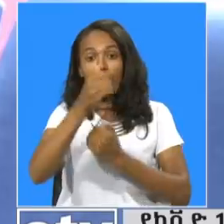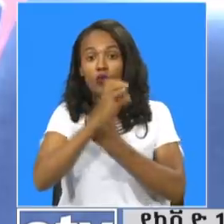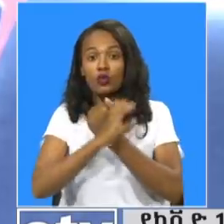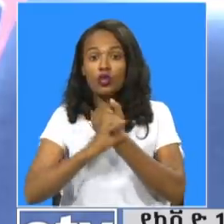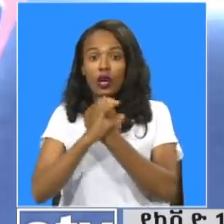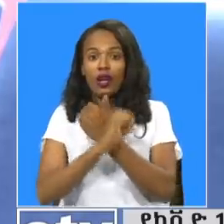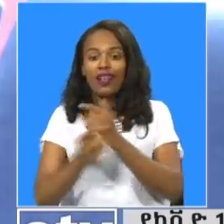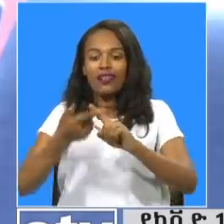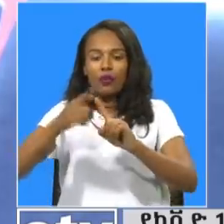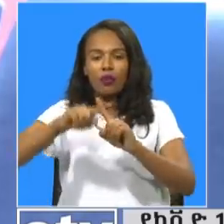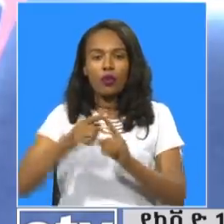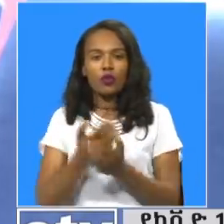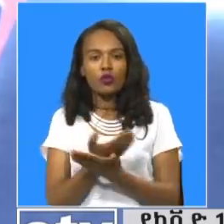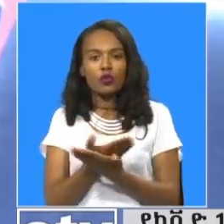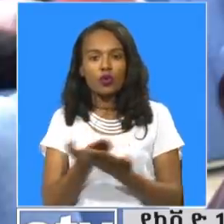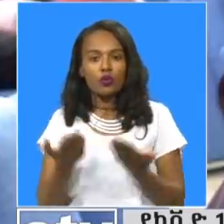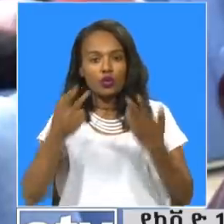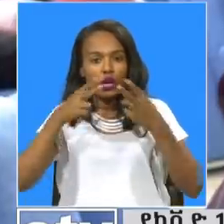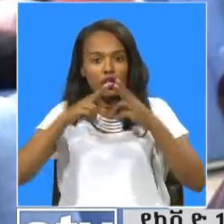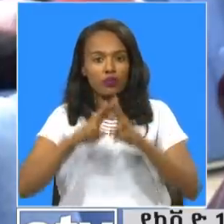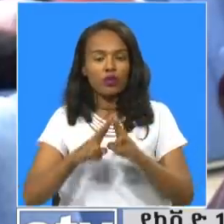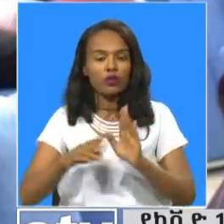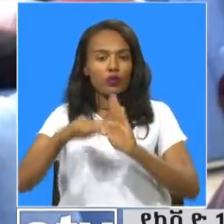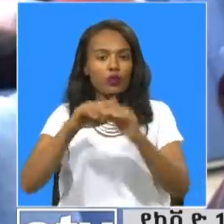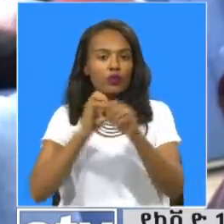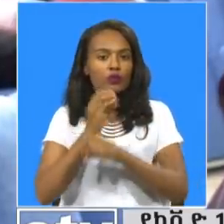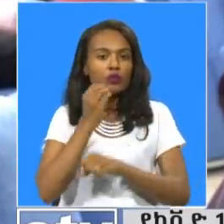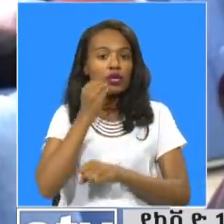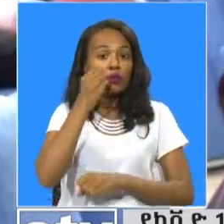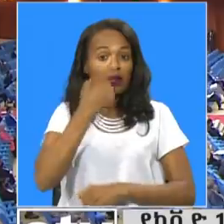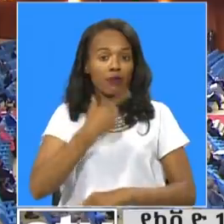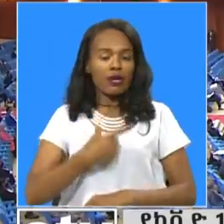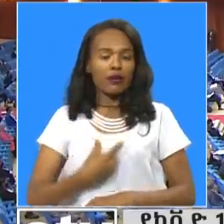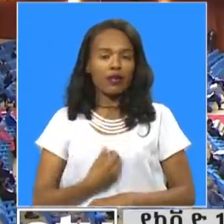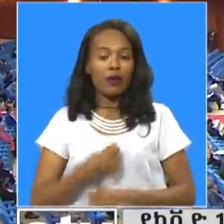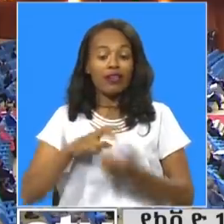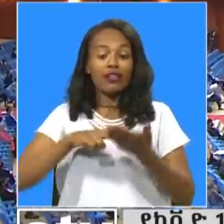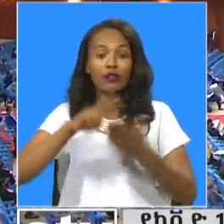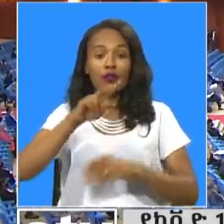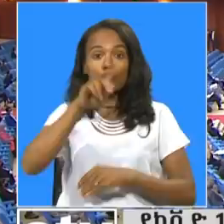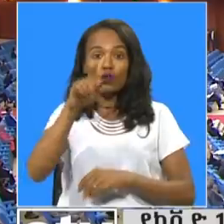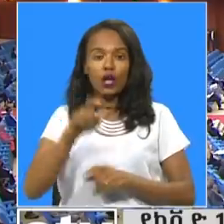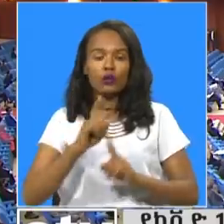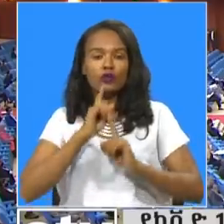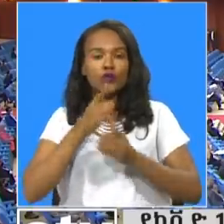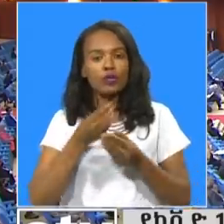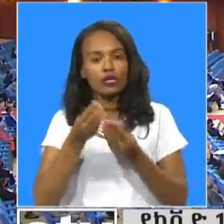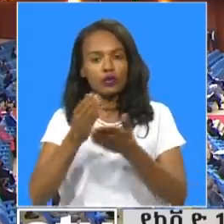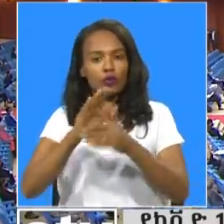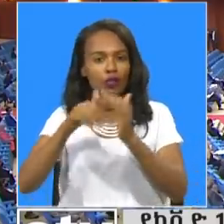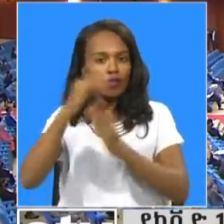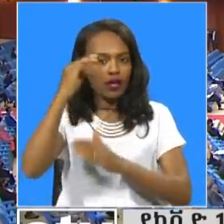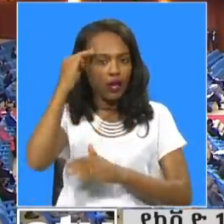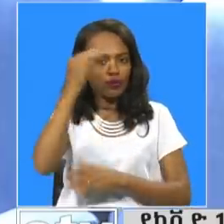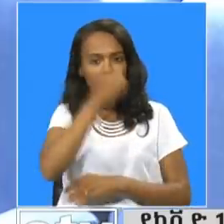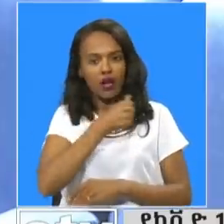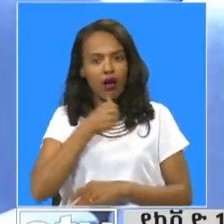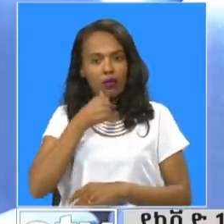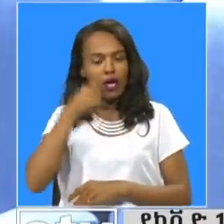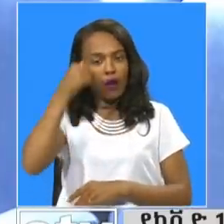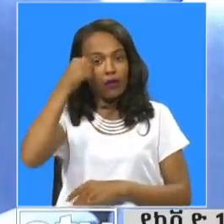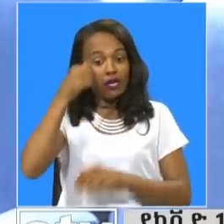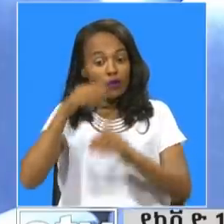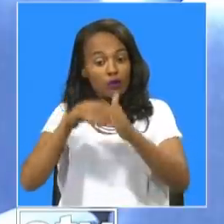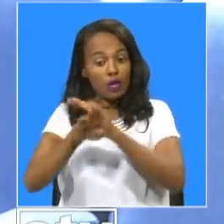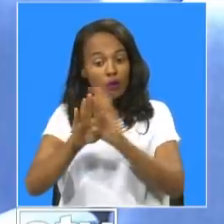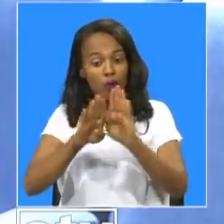ሀገራት የሚመለሱ ጉዳዮችን አስመልክቶም ከተወካዮች ምክር ቤት አባላት ለተነሱላቸው ጥያቄዎች ምላሽ ሰጥተዋል። ጠቅላይ ሚኒስትር አብይ አህመድ